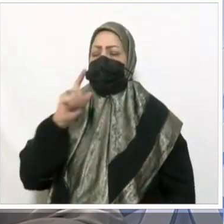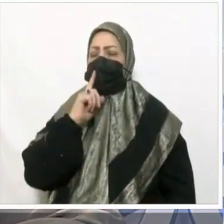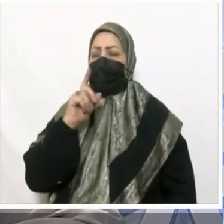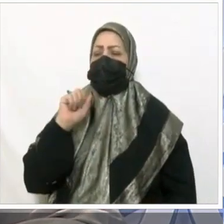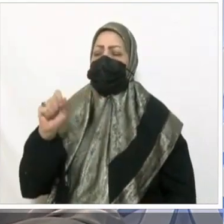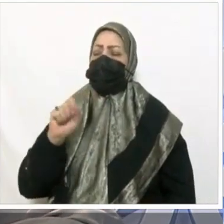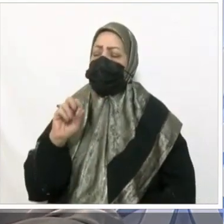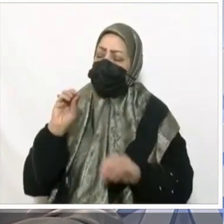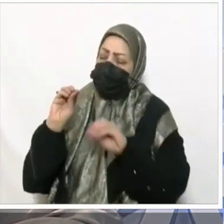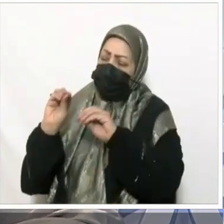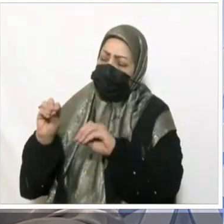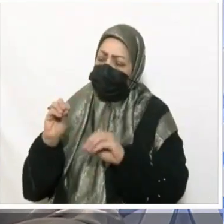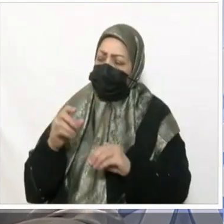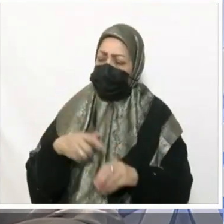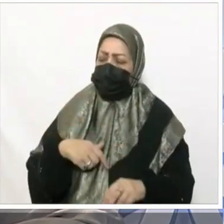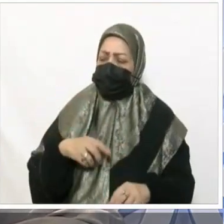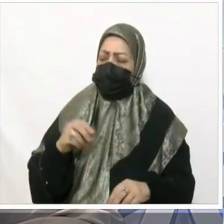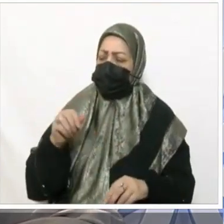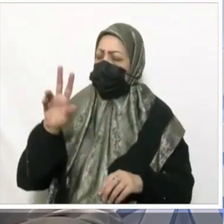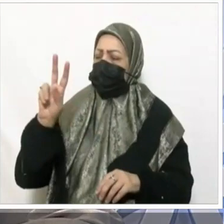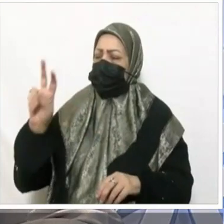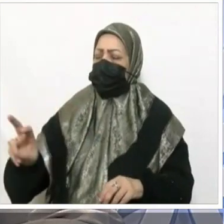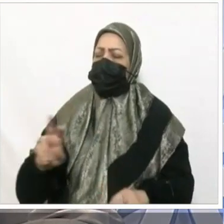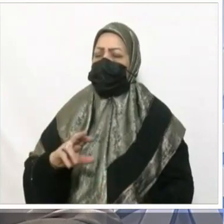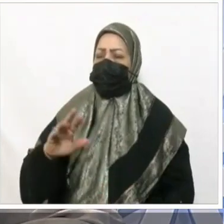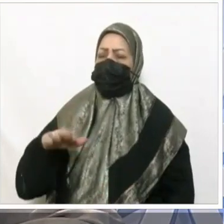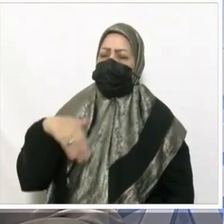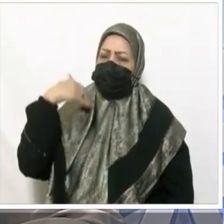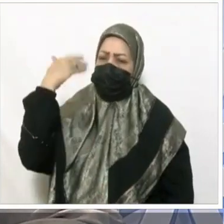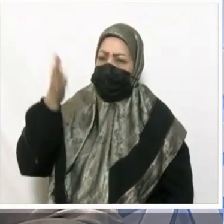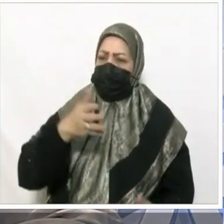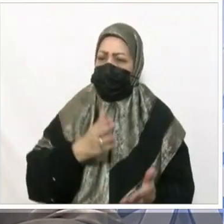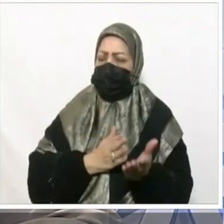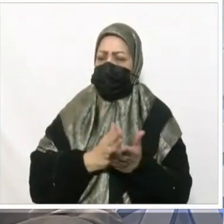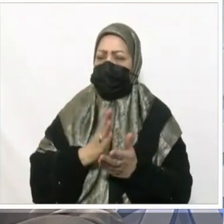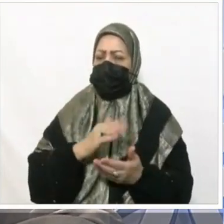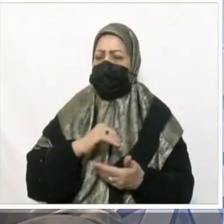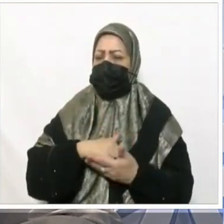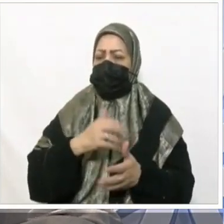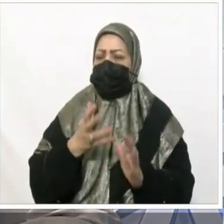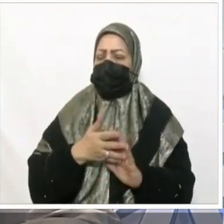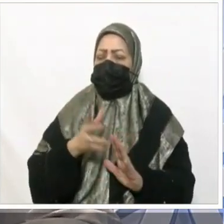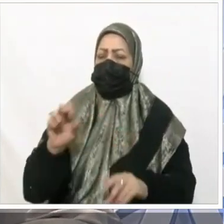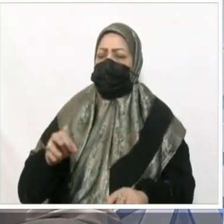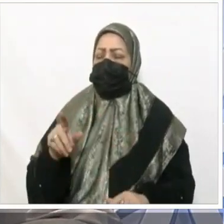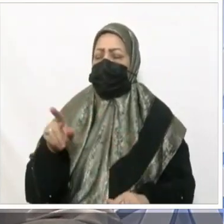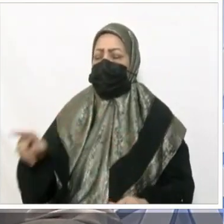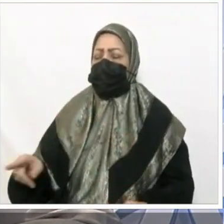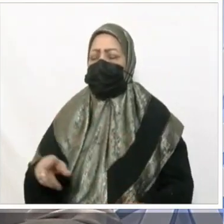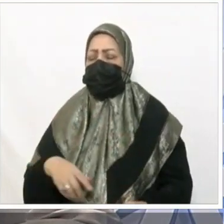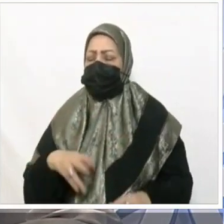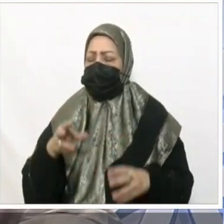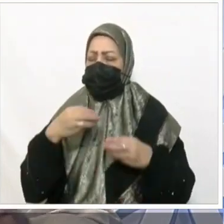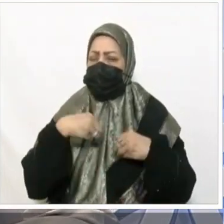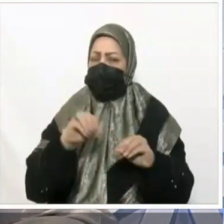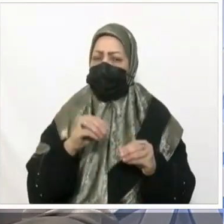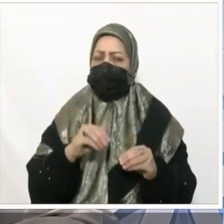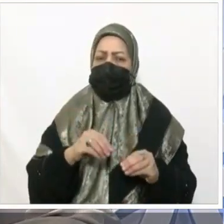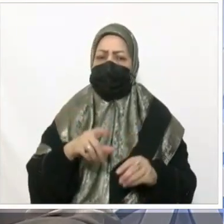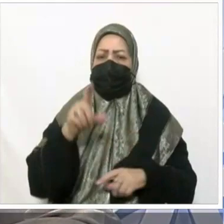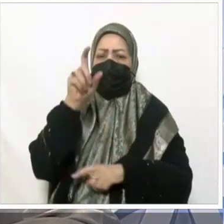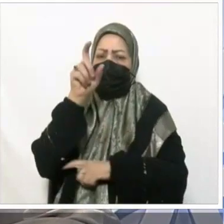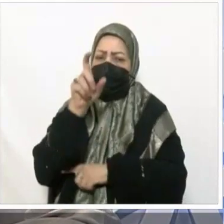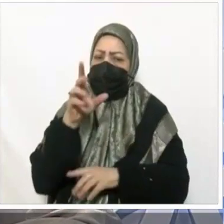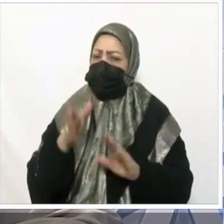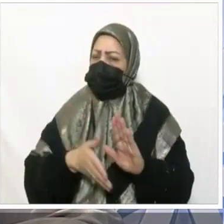ميراثا بعدك؟ أليس الأفضل أن تبيعيها وتتصدقي بها على الفقراء وعلى أو